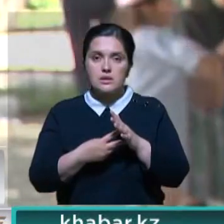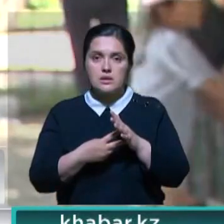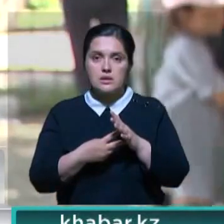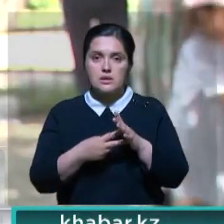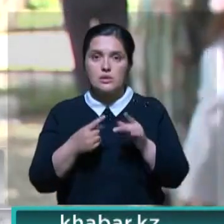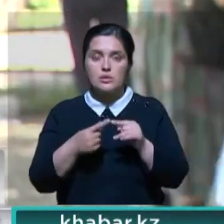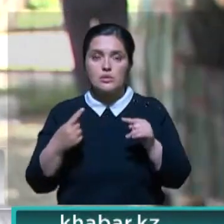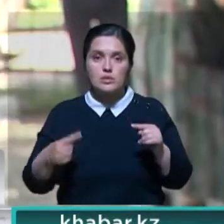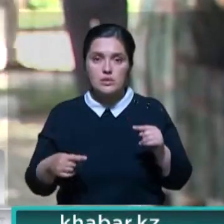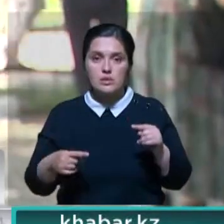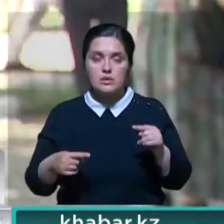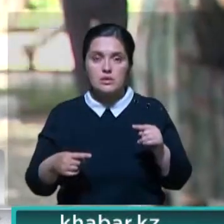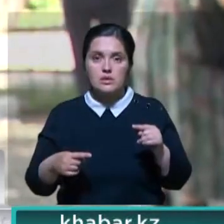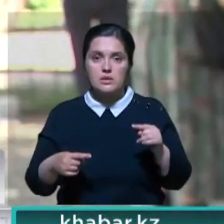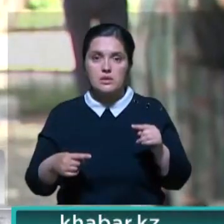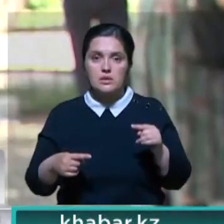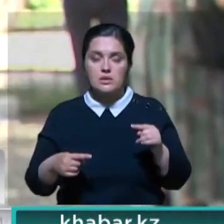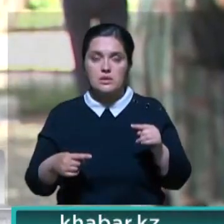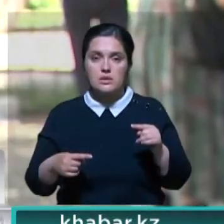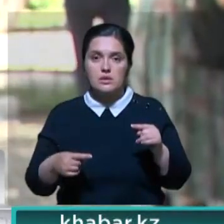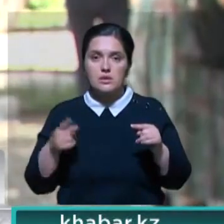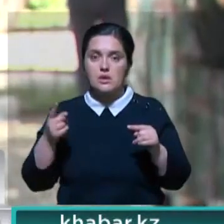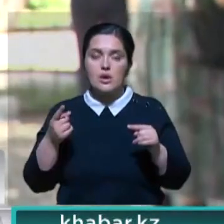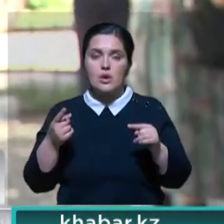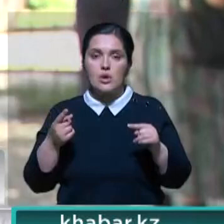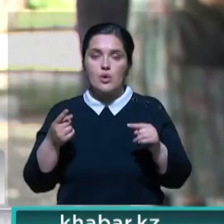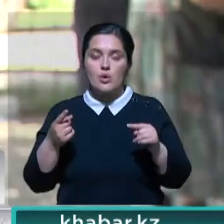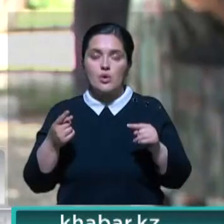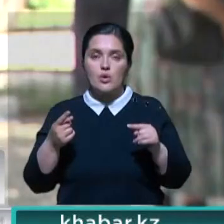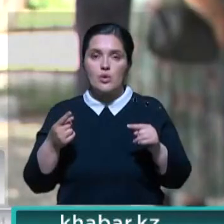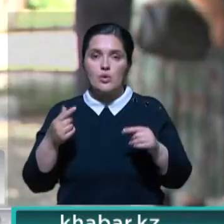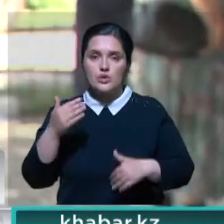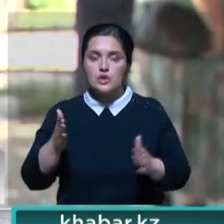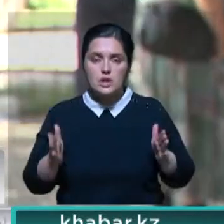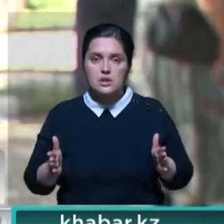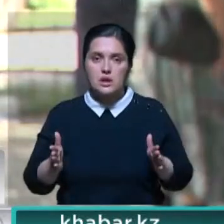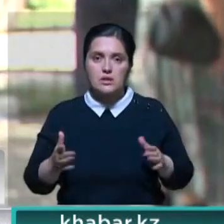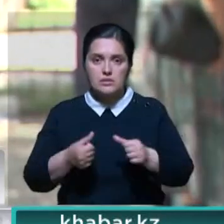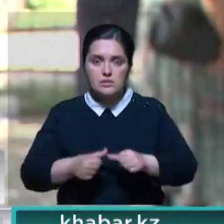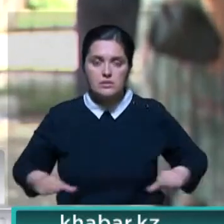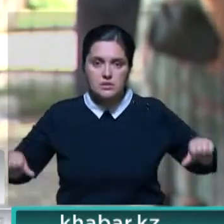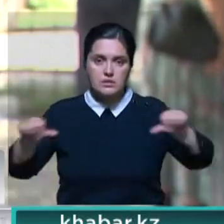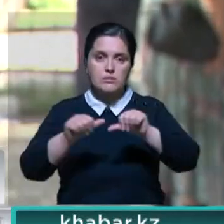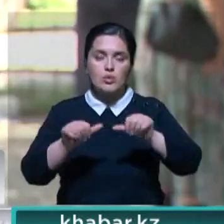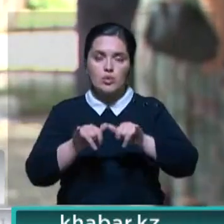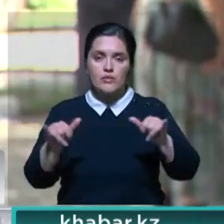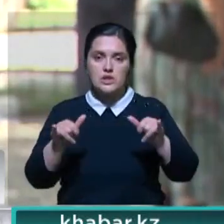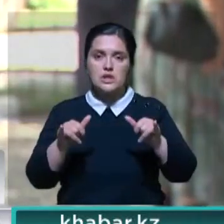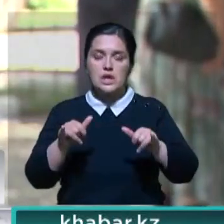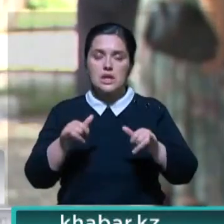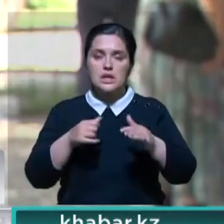другая скважина. Хотим закольцевать данный участок, чтобы увеличить давление,